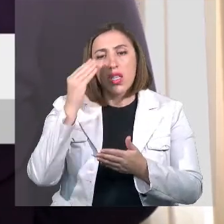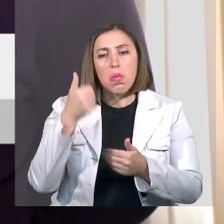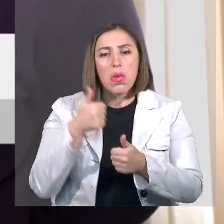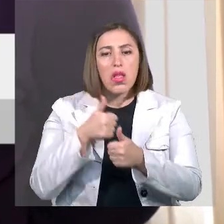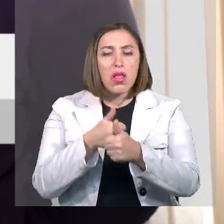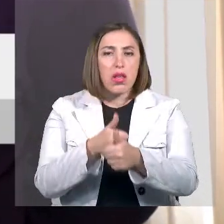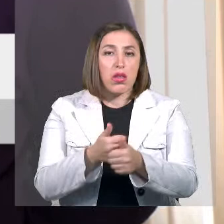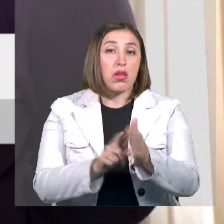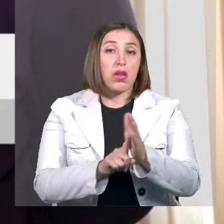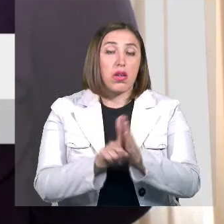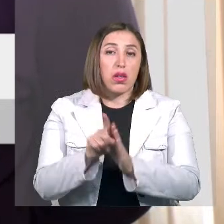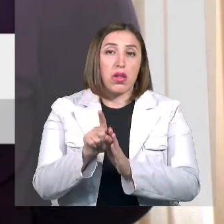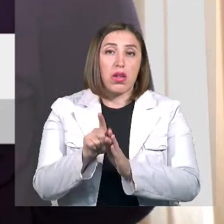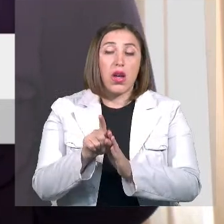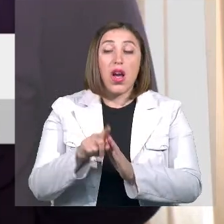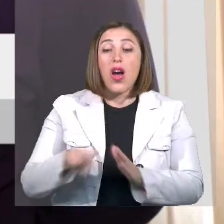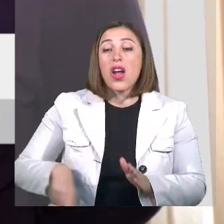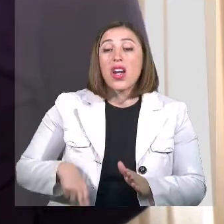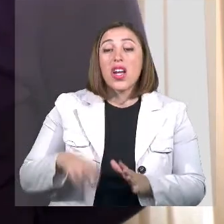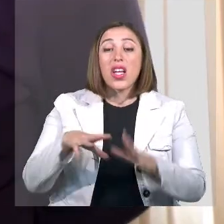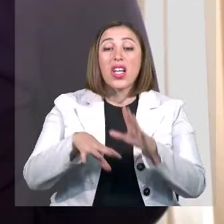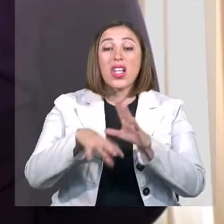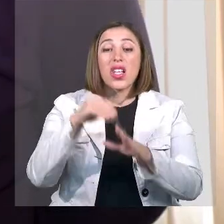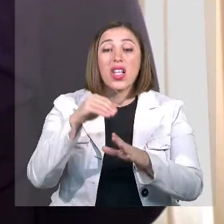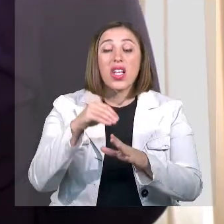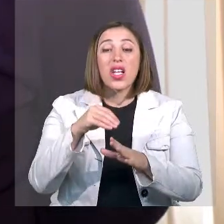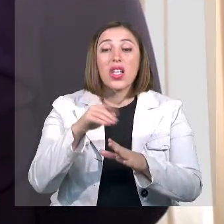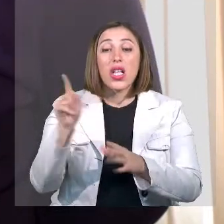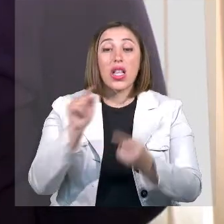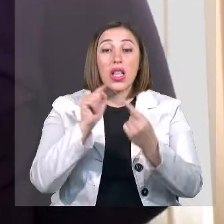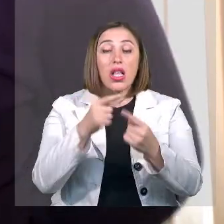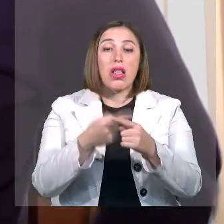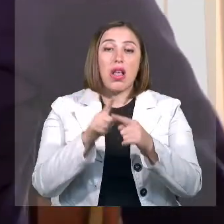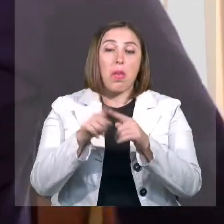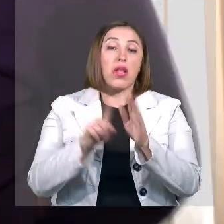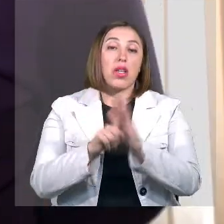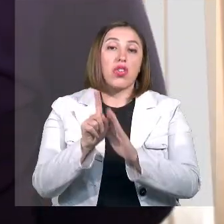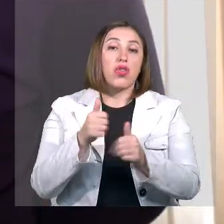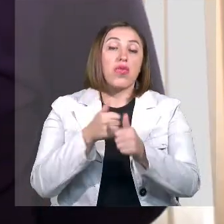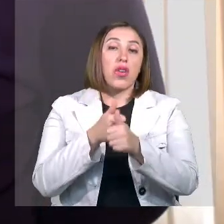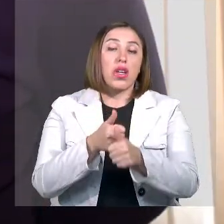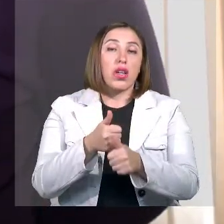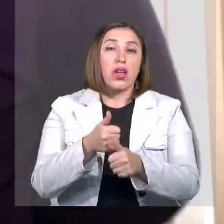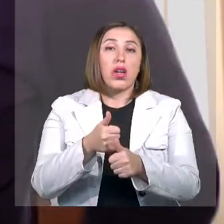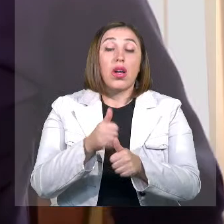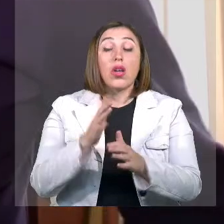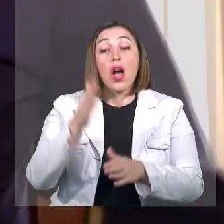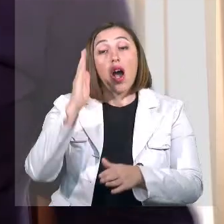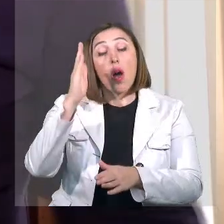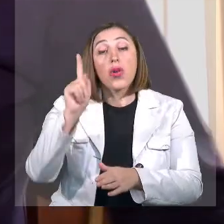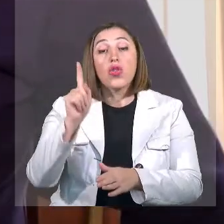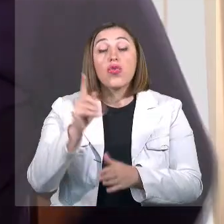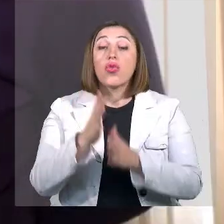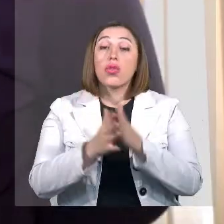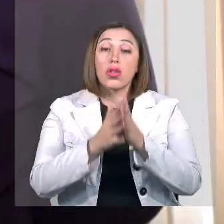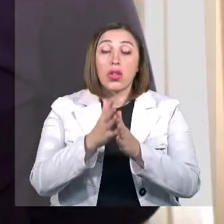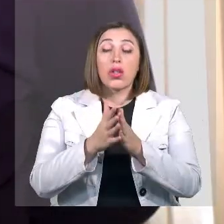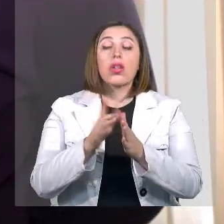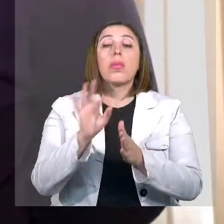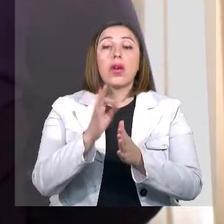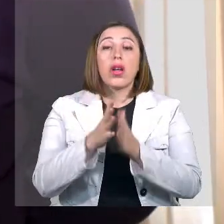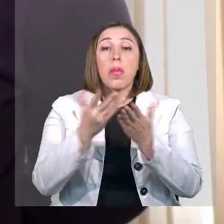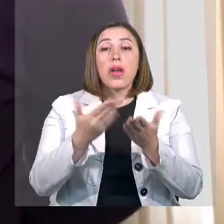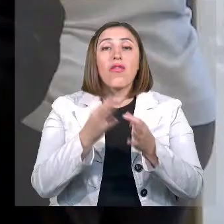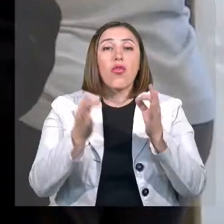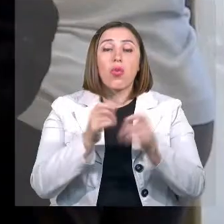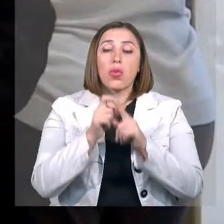է չհաստատելու ռեկտորի ընտրության արդյունքը, այլ բան անկեղծ չեմ տեսնում։ Մենք գուցե հետո ապագայում ինչ-որ բաներ կասեն, դրա շուրջ կխոսենք, բայց ես պայն